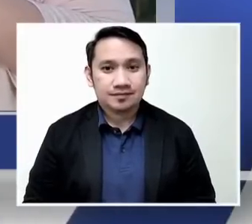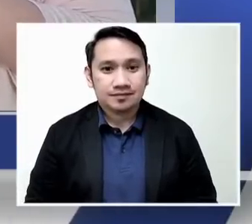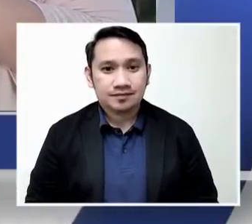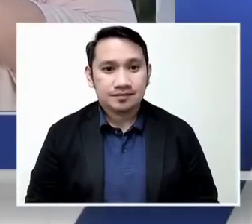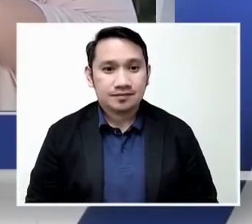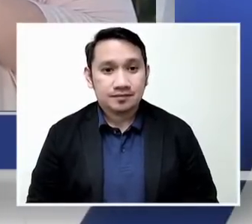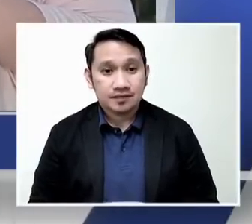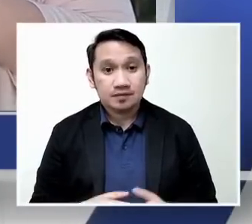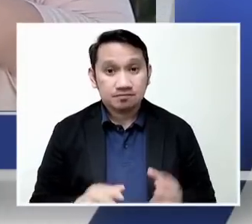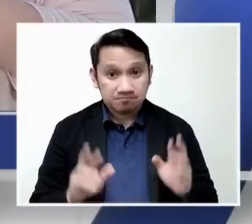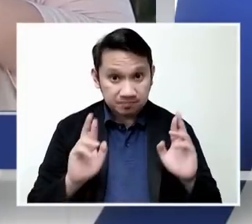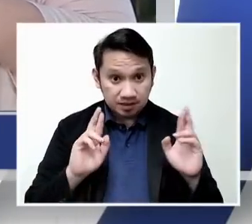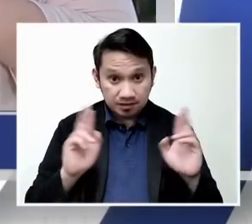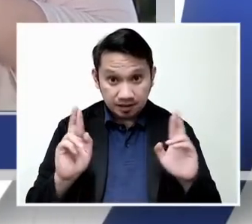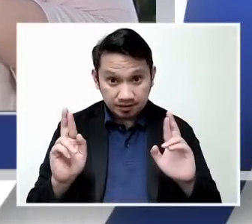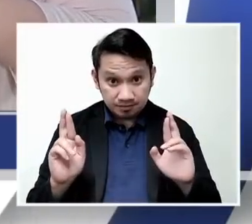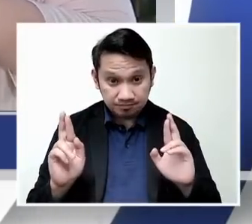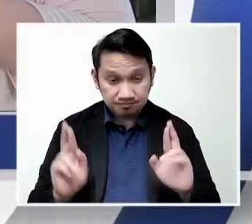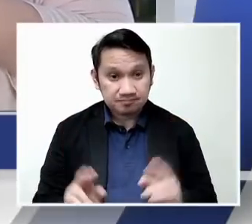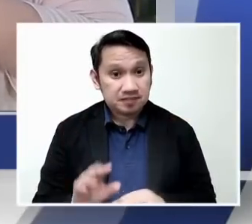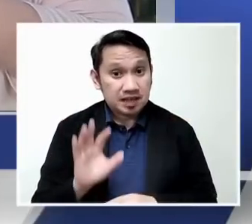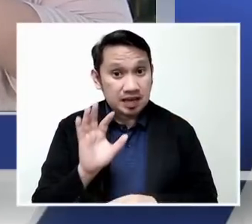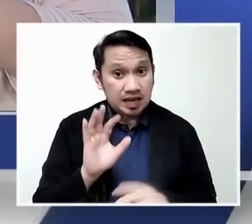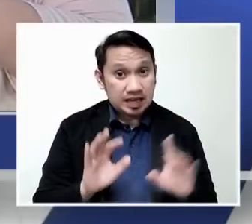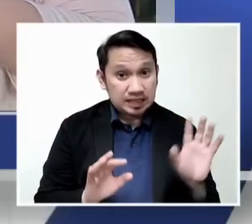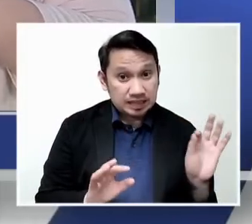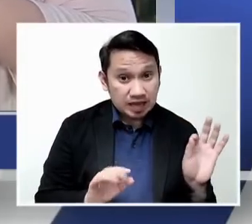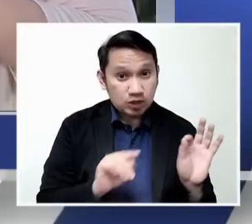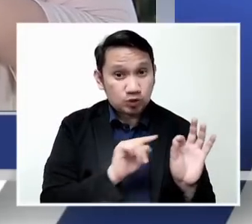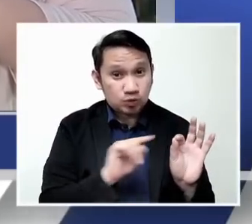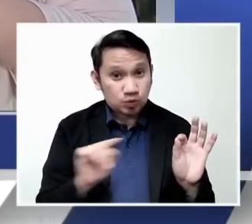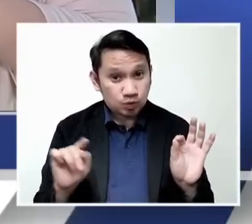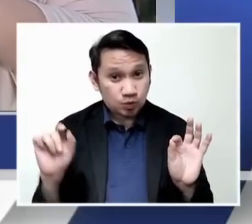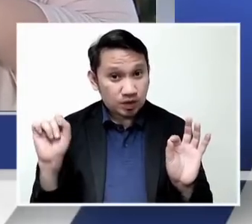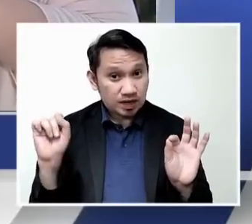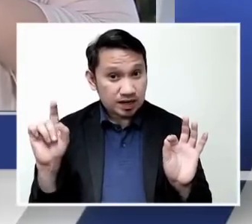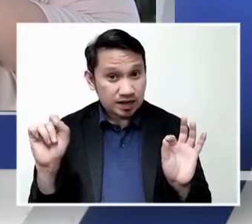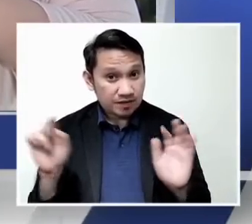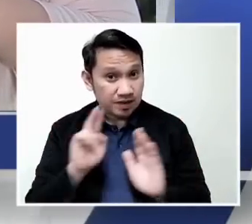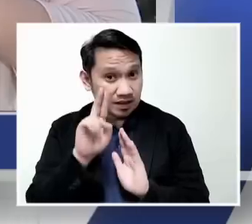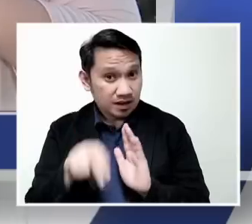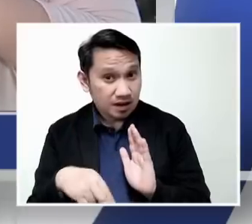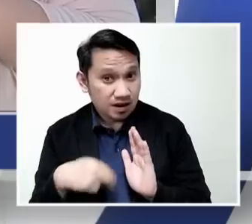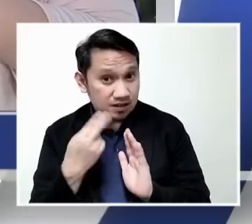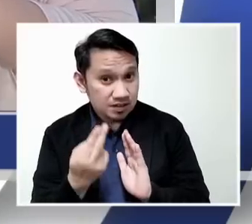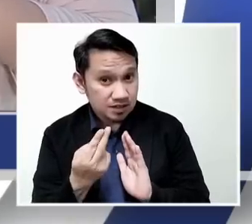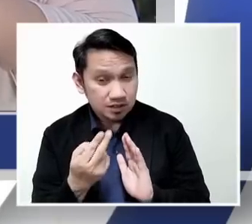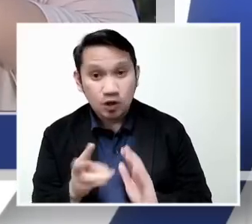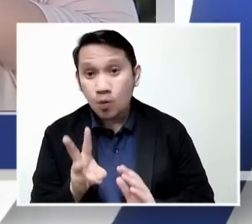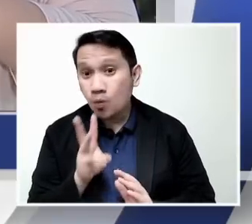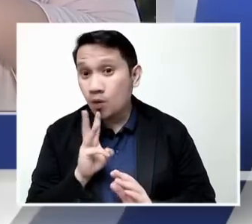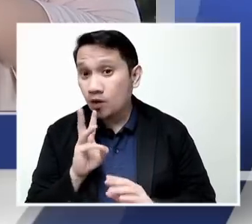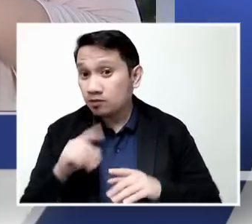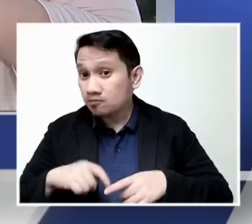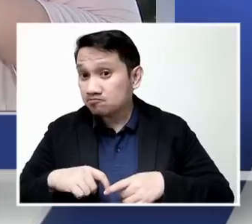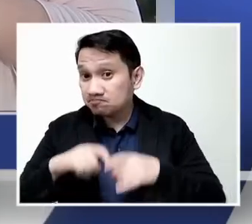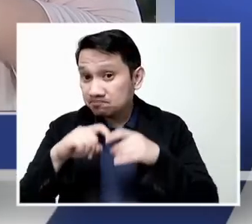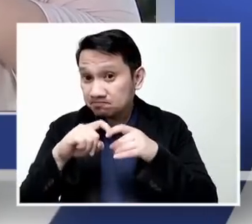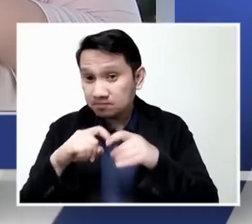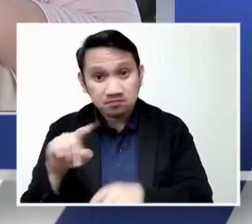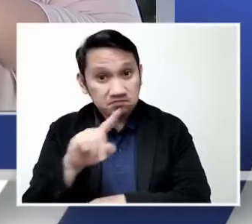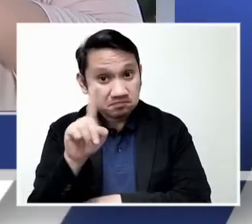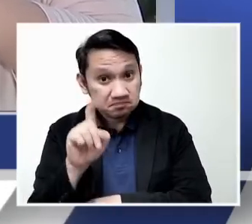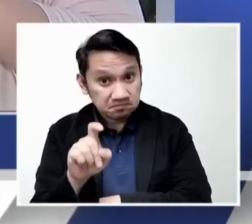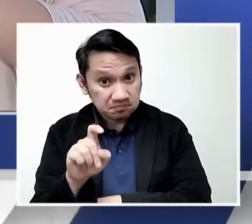Handa na kaya ang may 9 hanggang 11 oras na water interruption sa natural lugar?